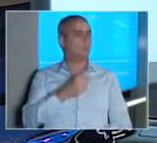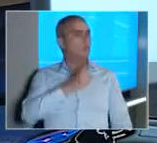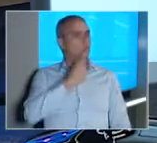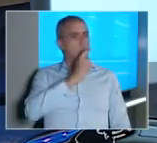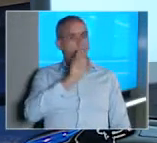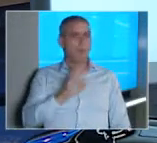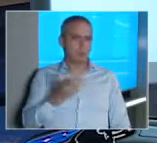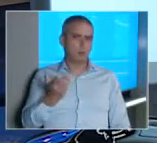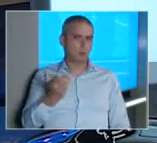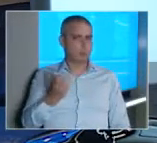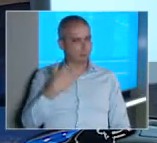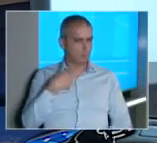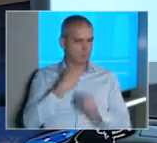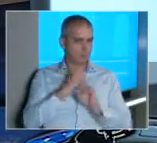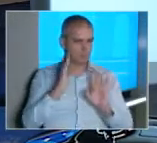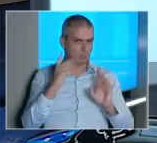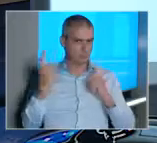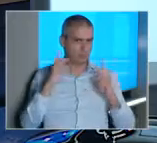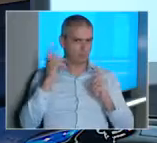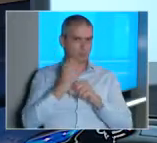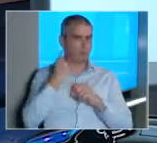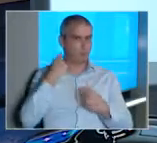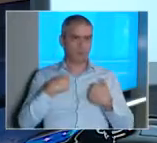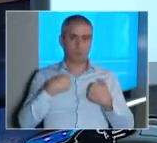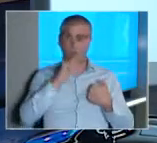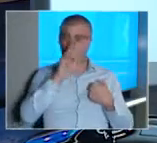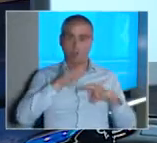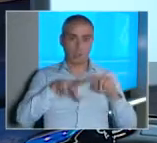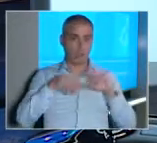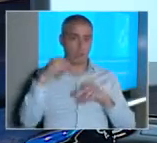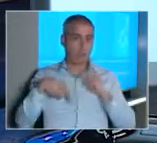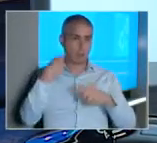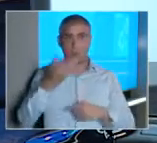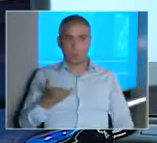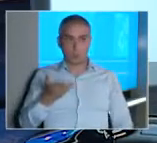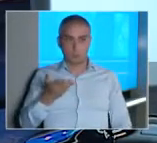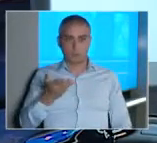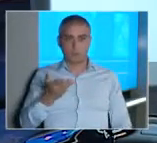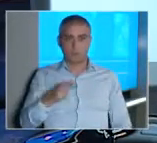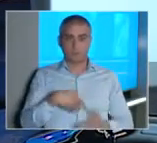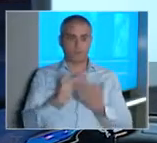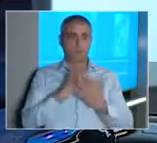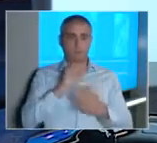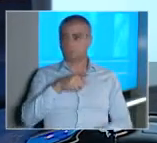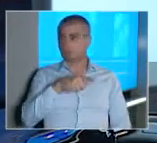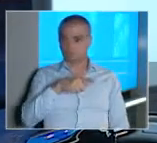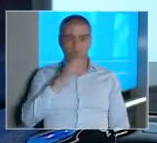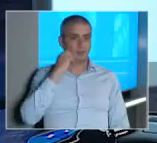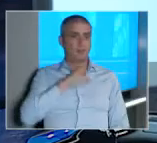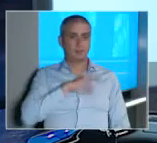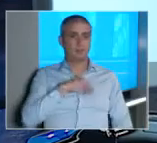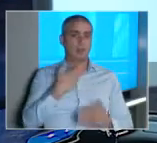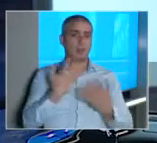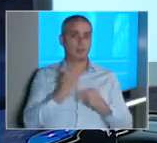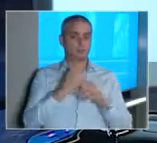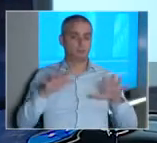להיות, חברים, בואו נעשה את זה רק אחד-אחד כדי שישמעו אותנו. יכול להיות שאחרי הבחירות הבאות, הצעתו של אביגדור ליברמן להקים ממשלת